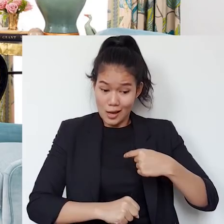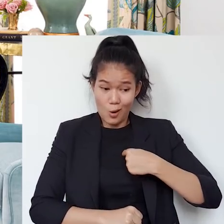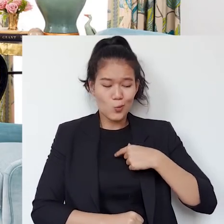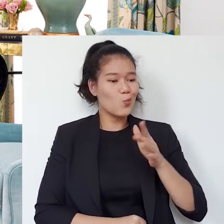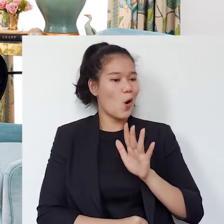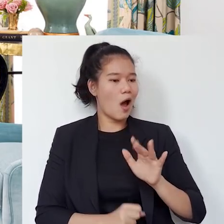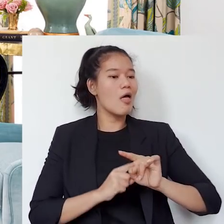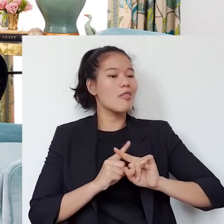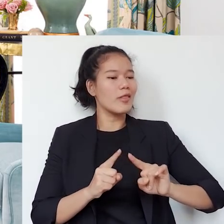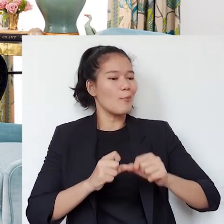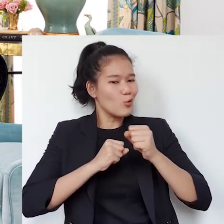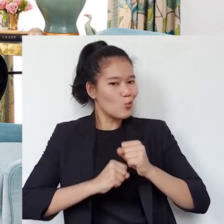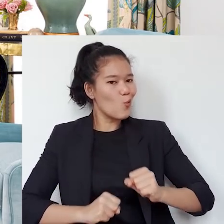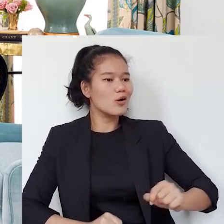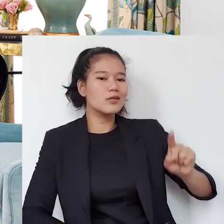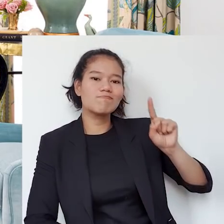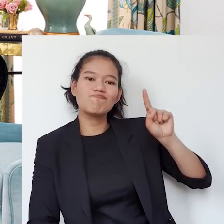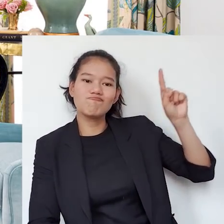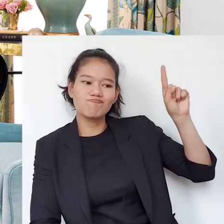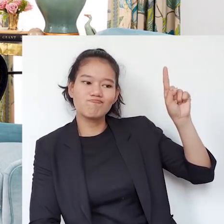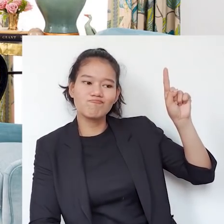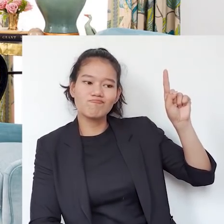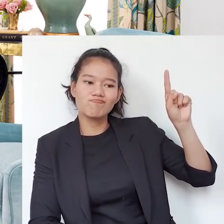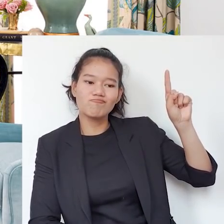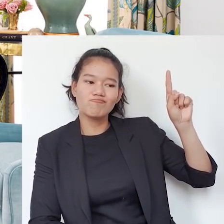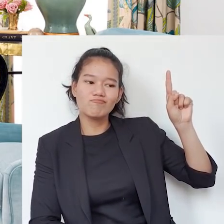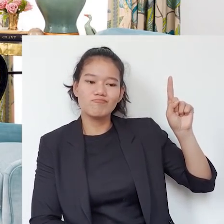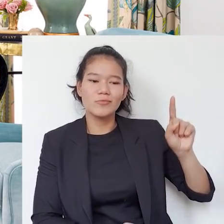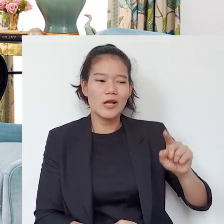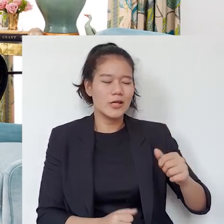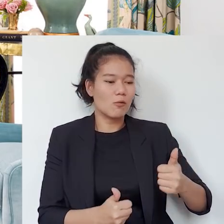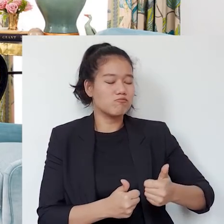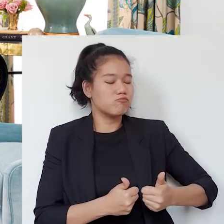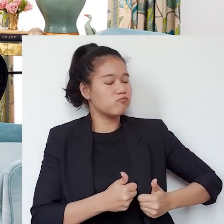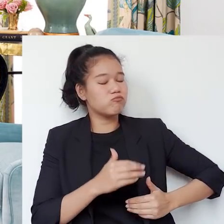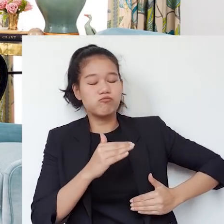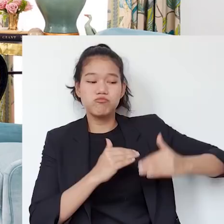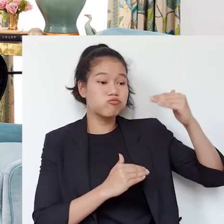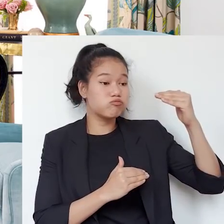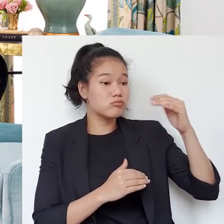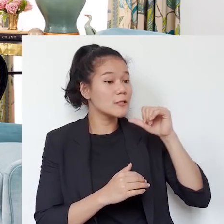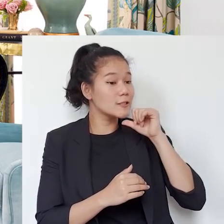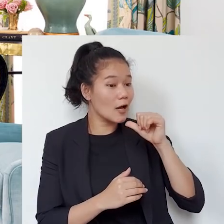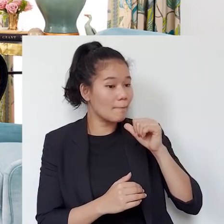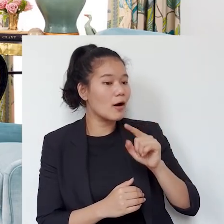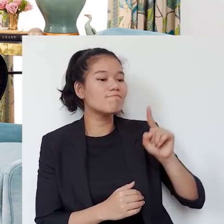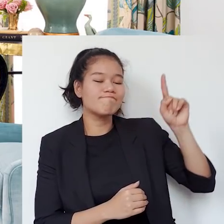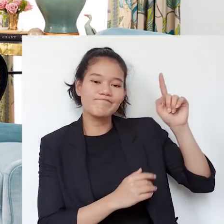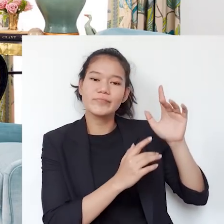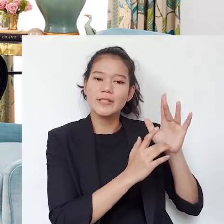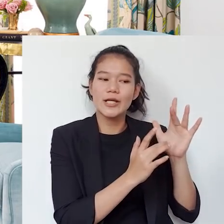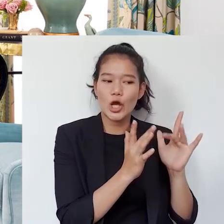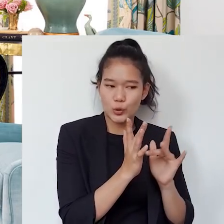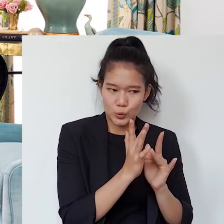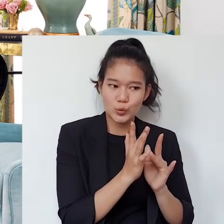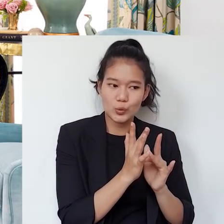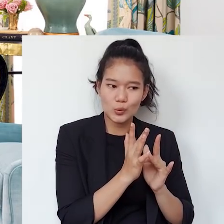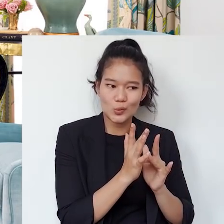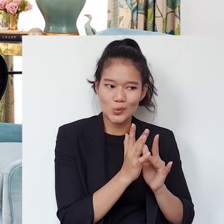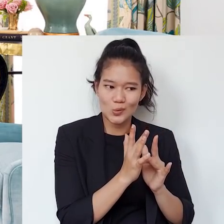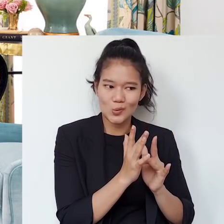Ini adalah kuasa yang di luar aku. Kuasa yang lebih dari aku. Yaitu dia Yesus